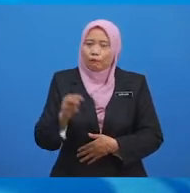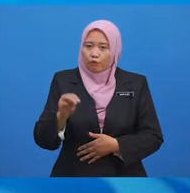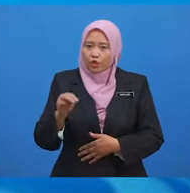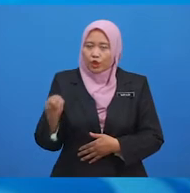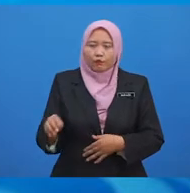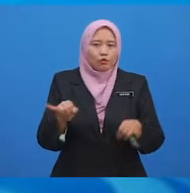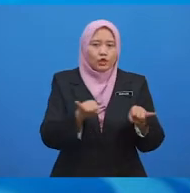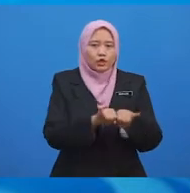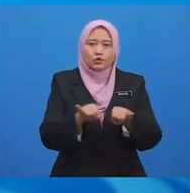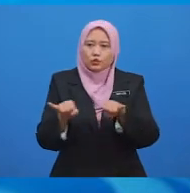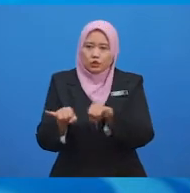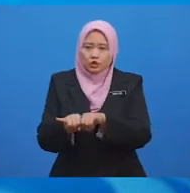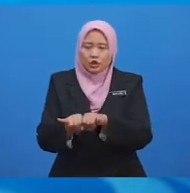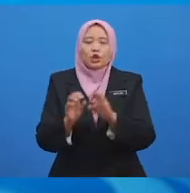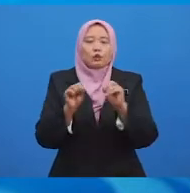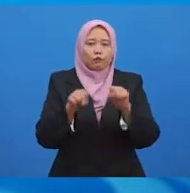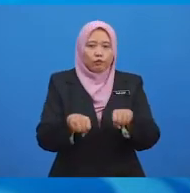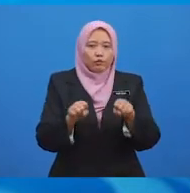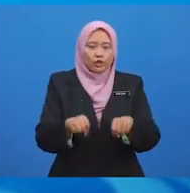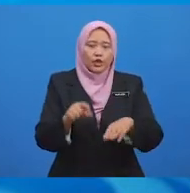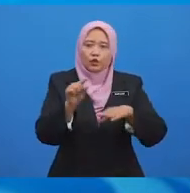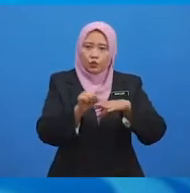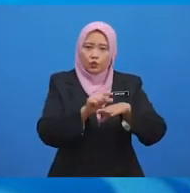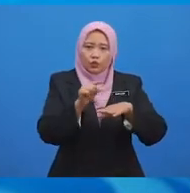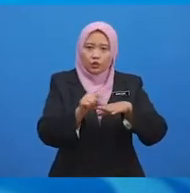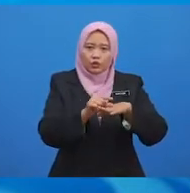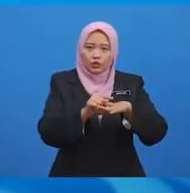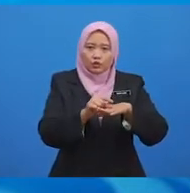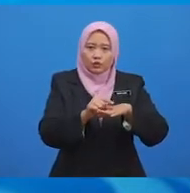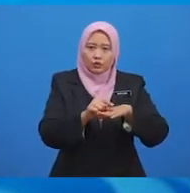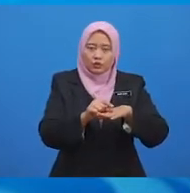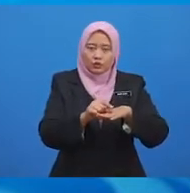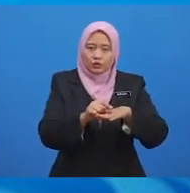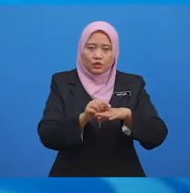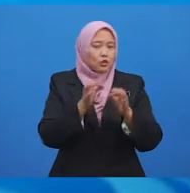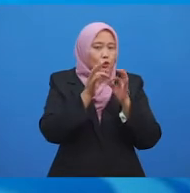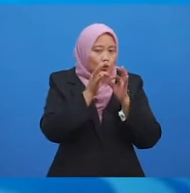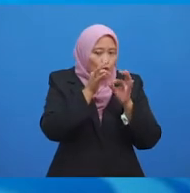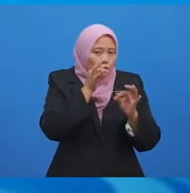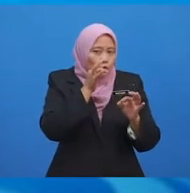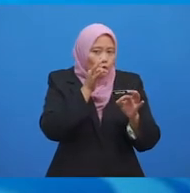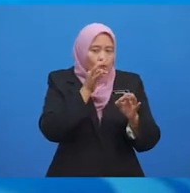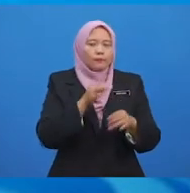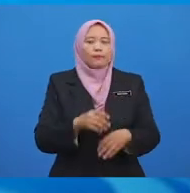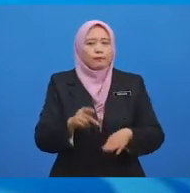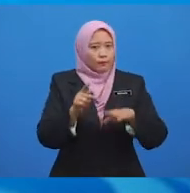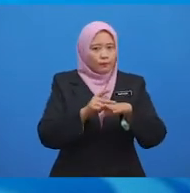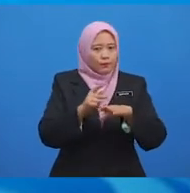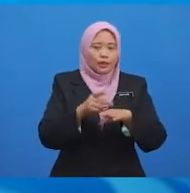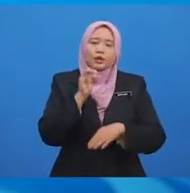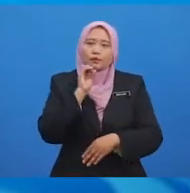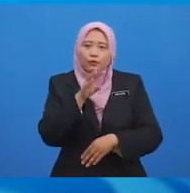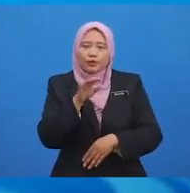Murid-murid juga boleh menggunakan straw pakai buang